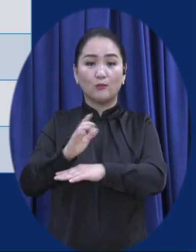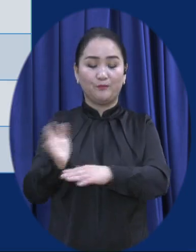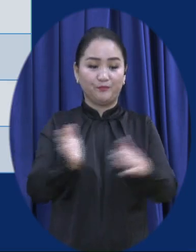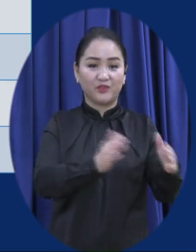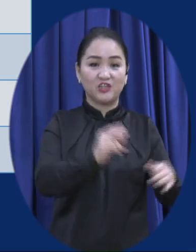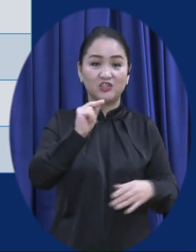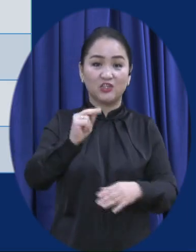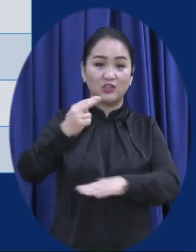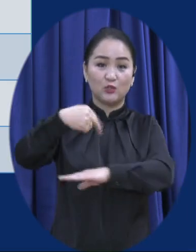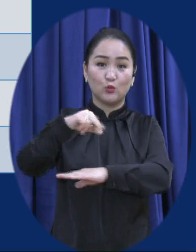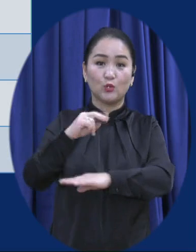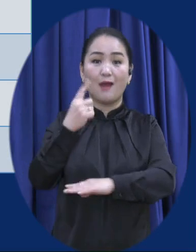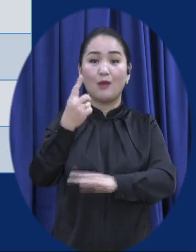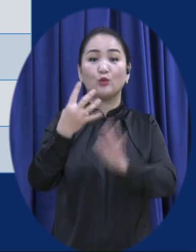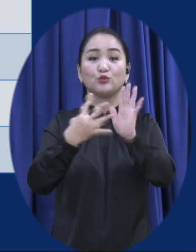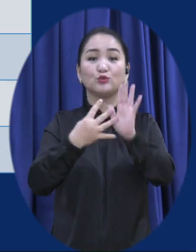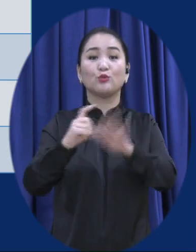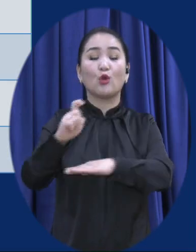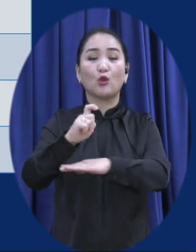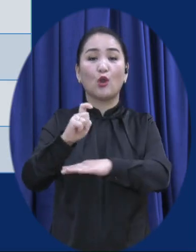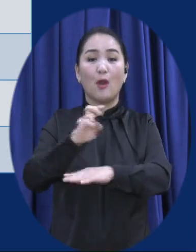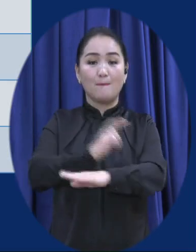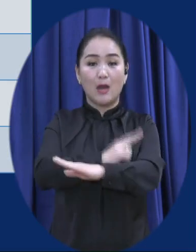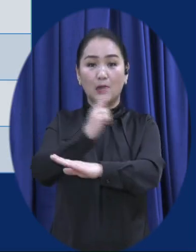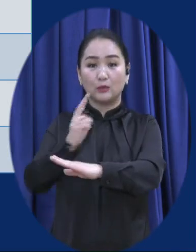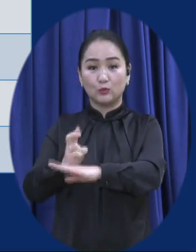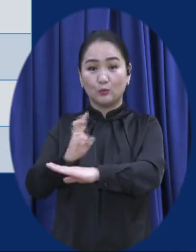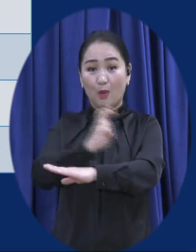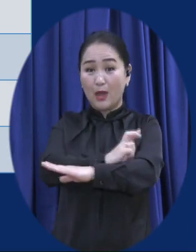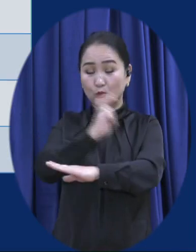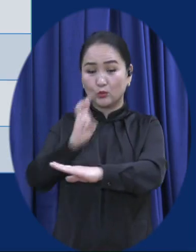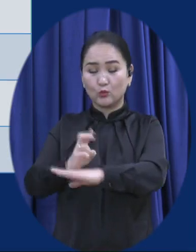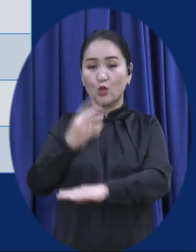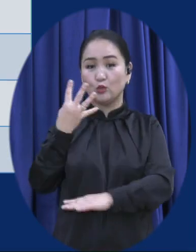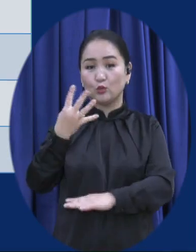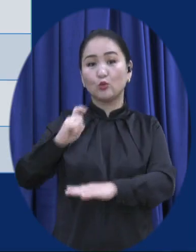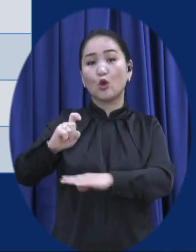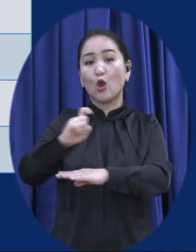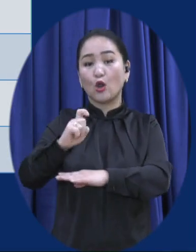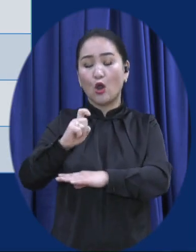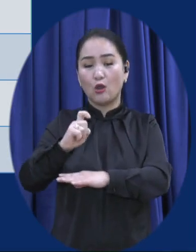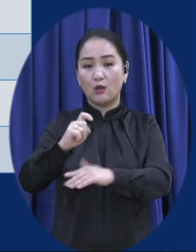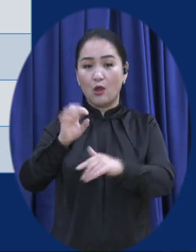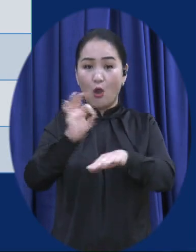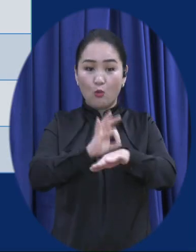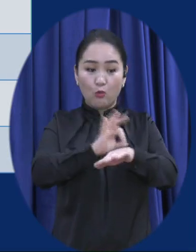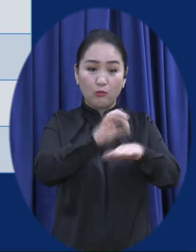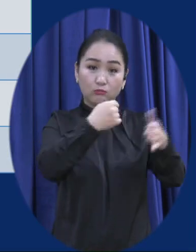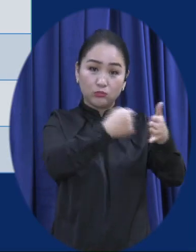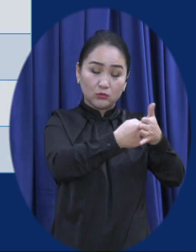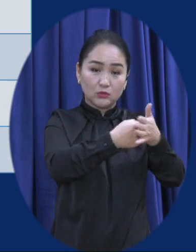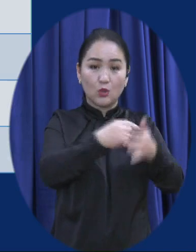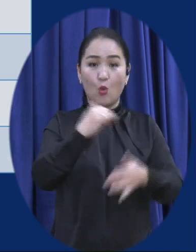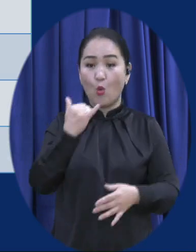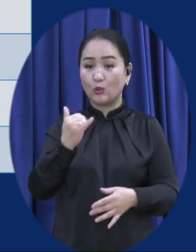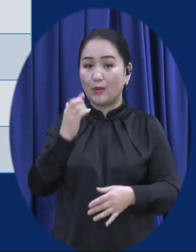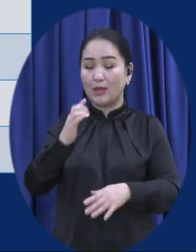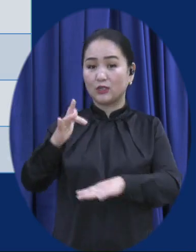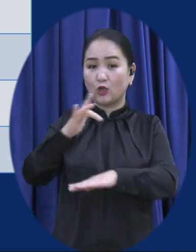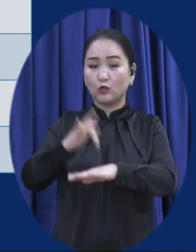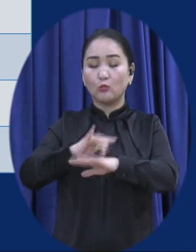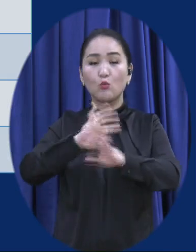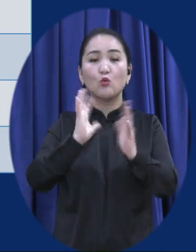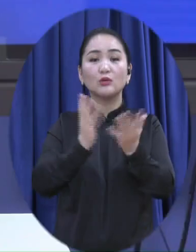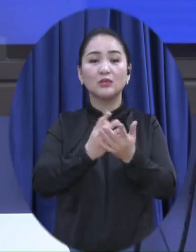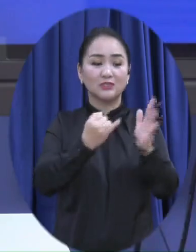дүүргийн 19 дугаар хороо, Багнуур дүүргийн 4 дугаар хорооноос өвчлөл тус тус бүртгэгдсэн байна. За ингээд Улаанбаатар хотод маань нийтдээ